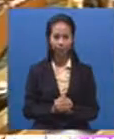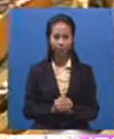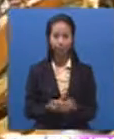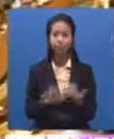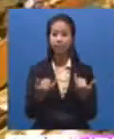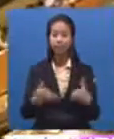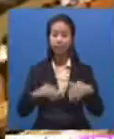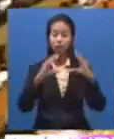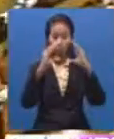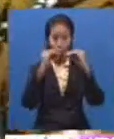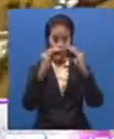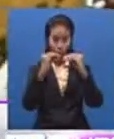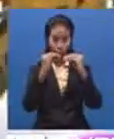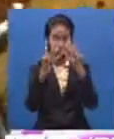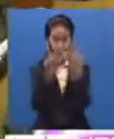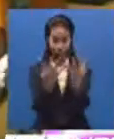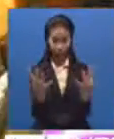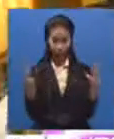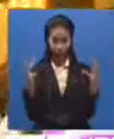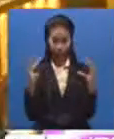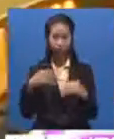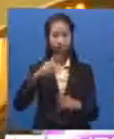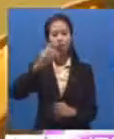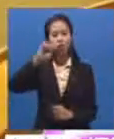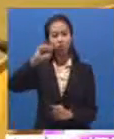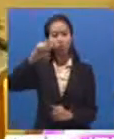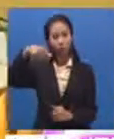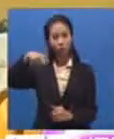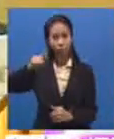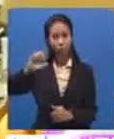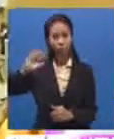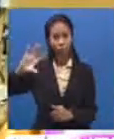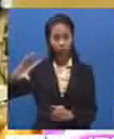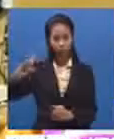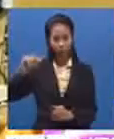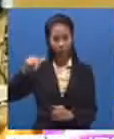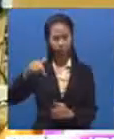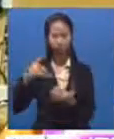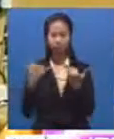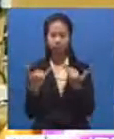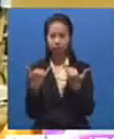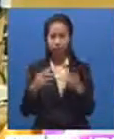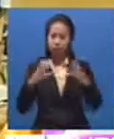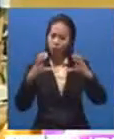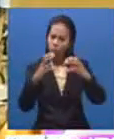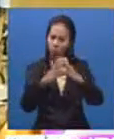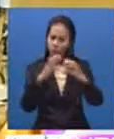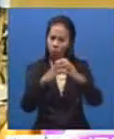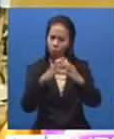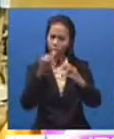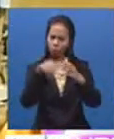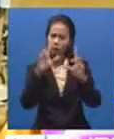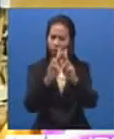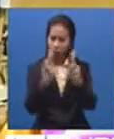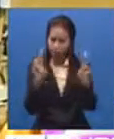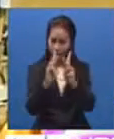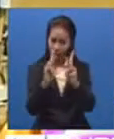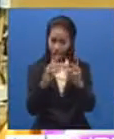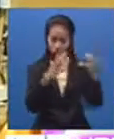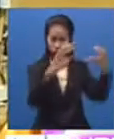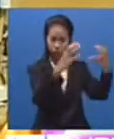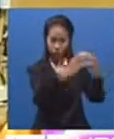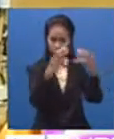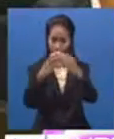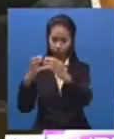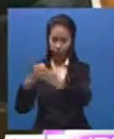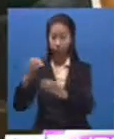ที่ประชุมสภาปฏิรูปแห่งชาติหรือสปชรับทราบรายงานการตั้งคณะกรรมาธิการวิสามัญจำนวน 5คณะ